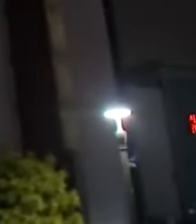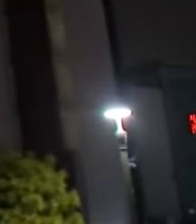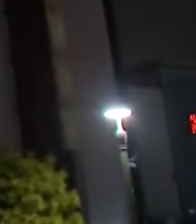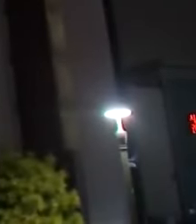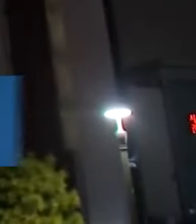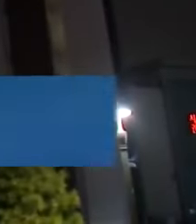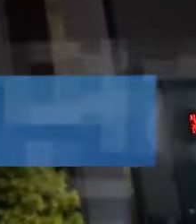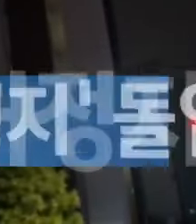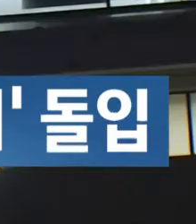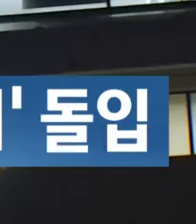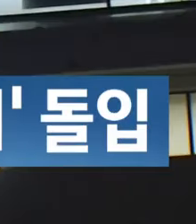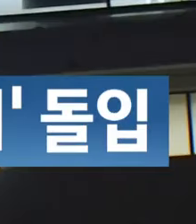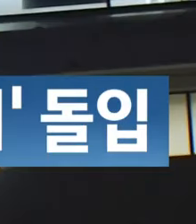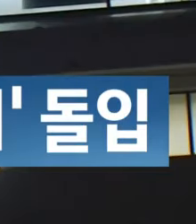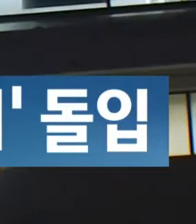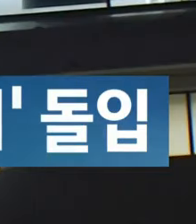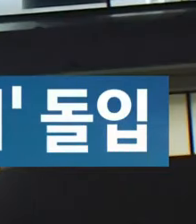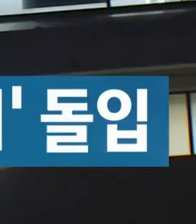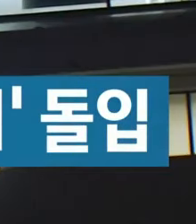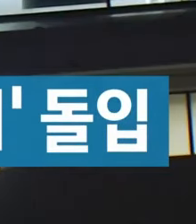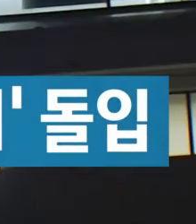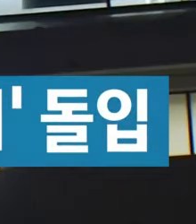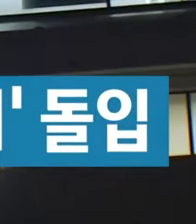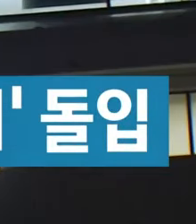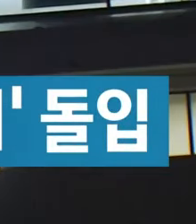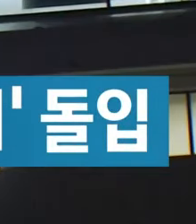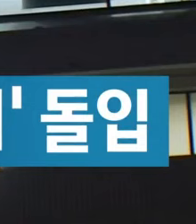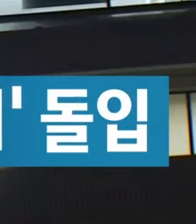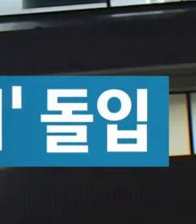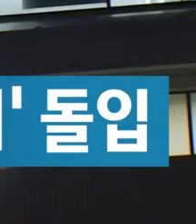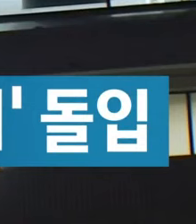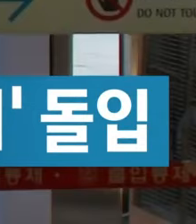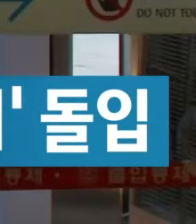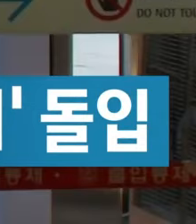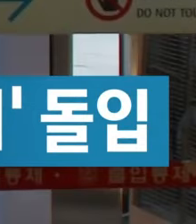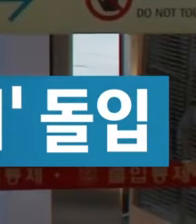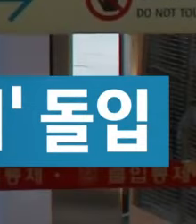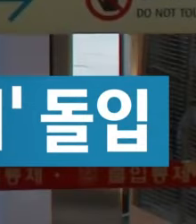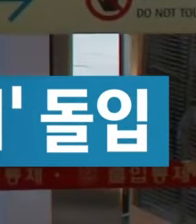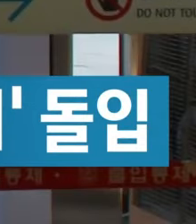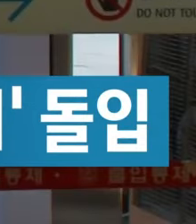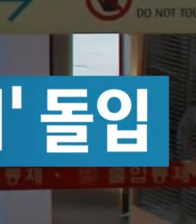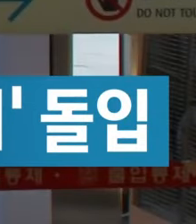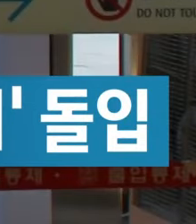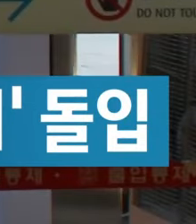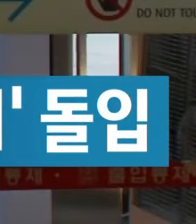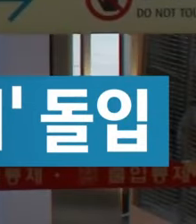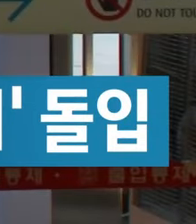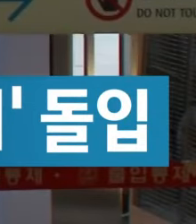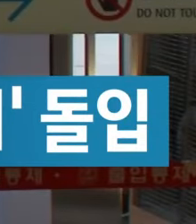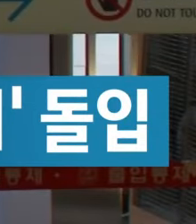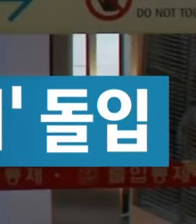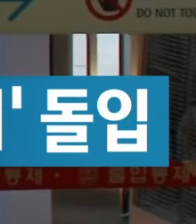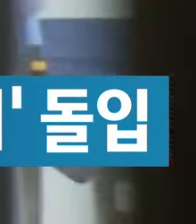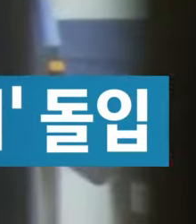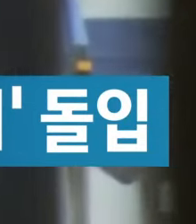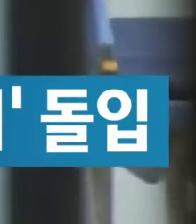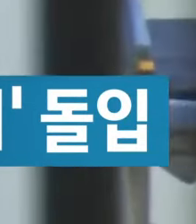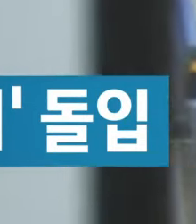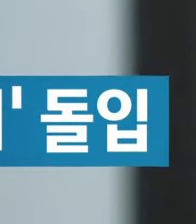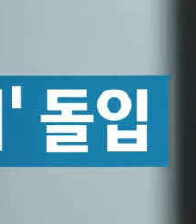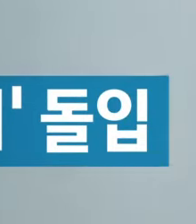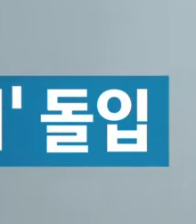의대 증원에 반발하는 빅5 병원의 전공의들이 오늘 병원을 떠납니다. 1,000명 넘게 사직서를 낸 걸로 전해졌는데